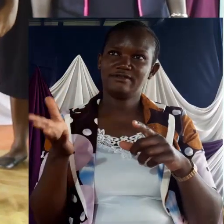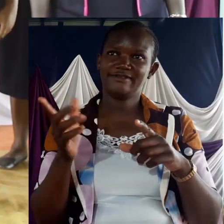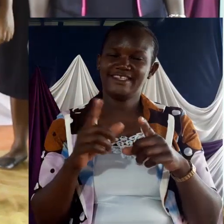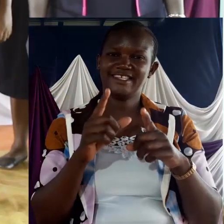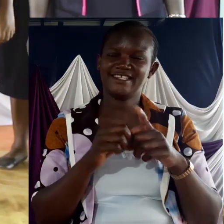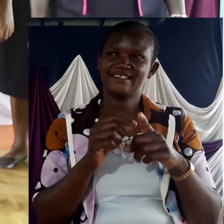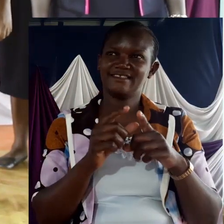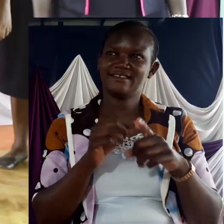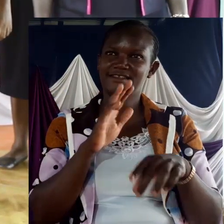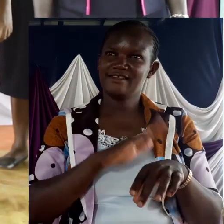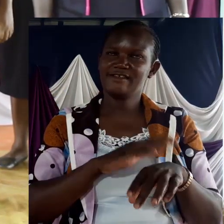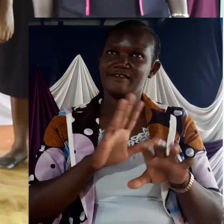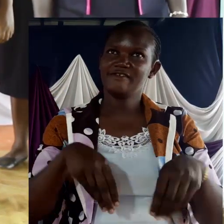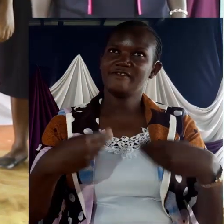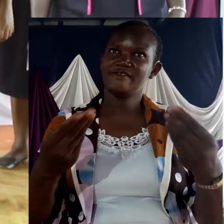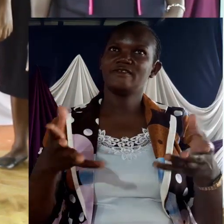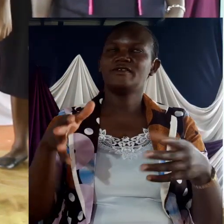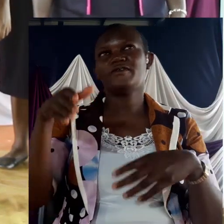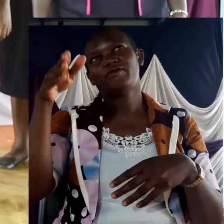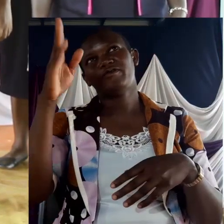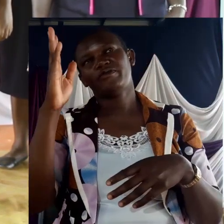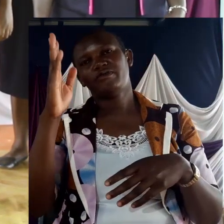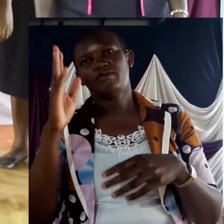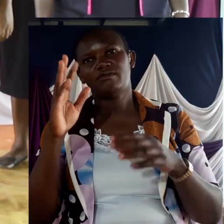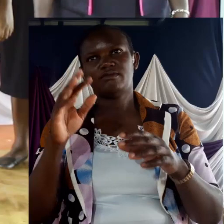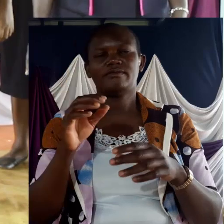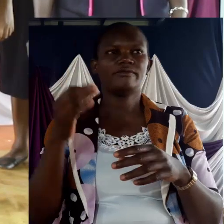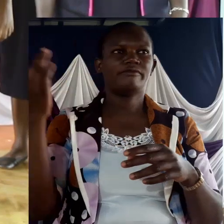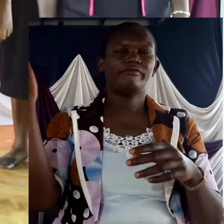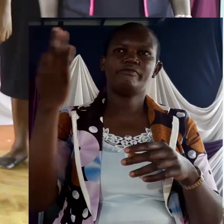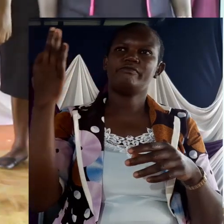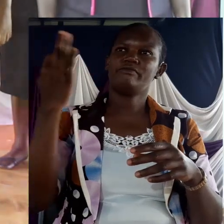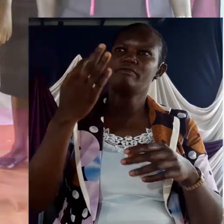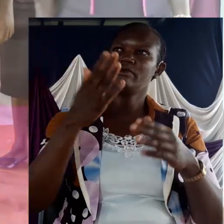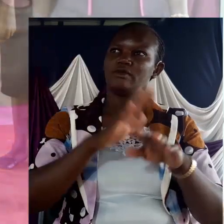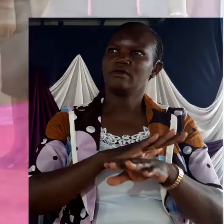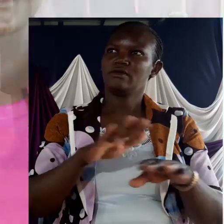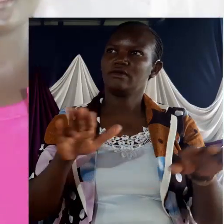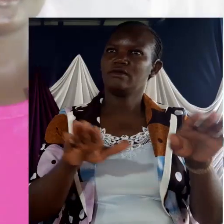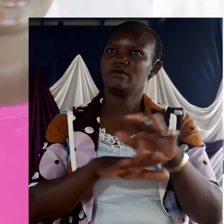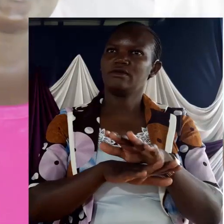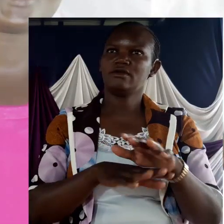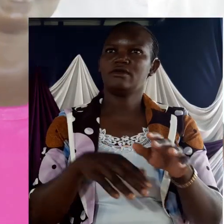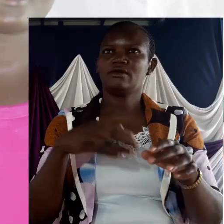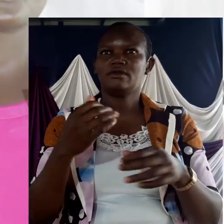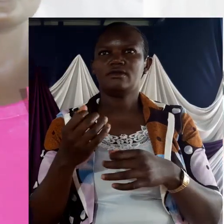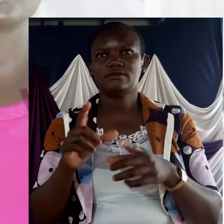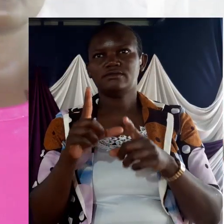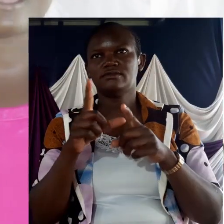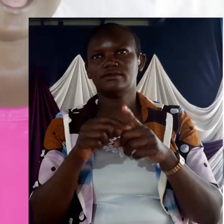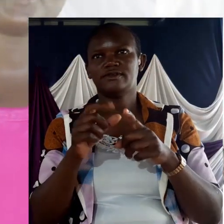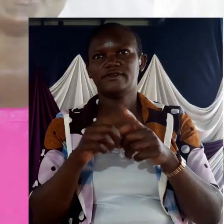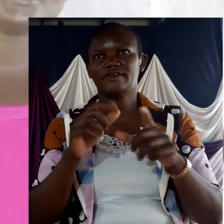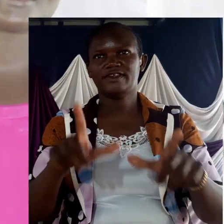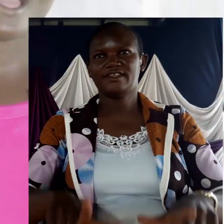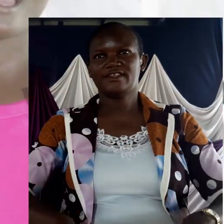jema tumepewa na Mungu. Tupendezeni, endezeni kote. Neno hili, neno lenye